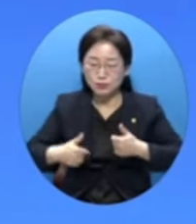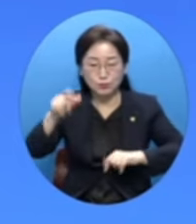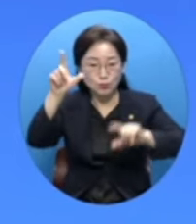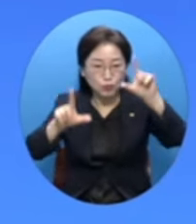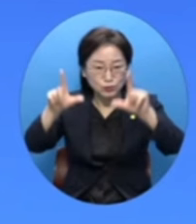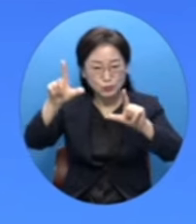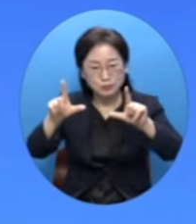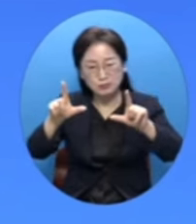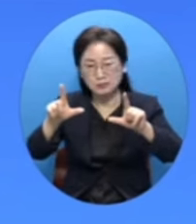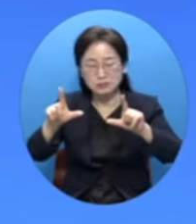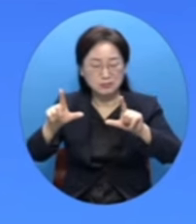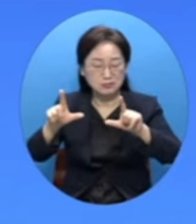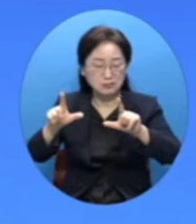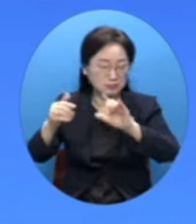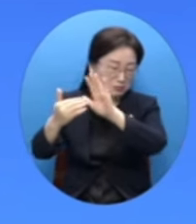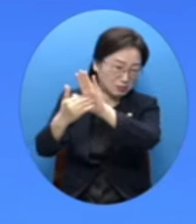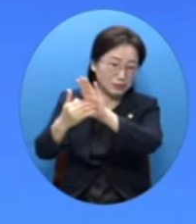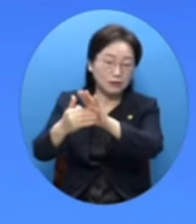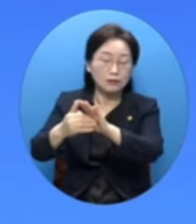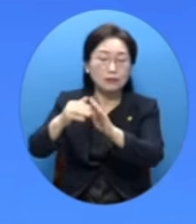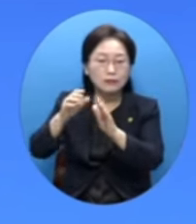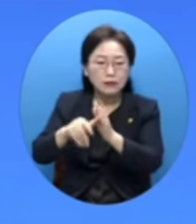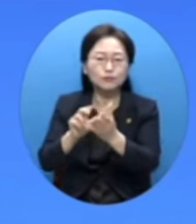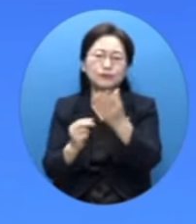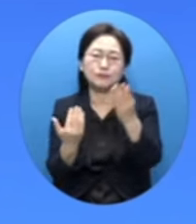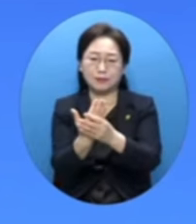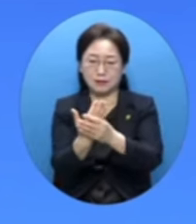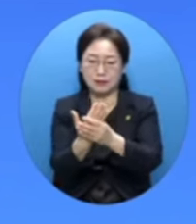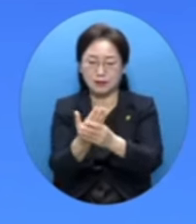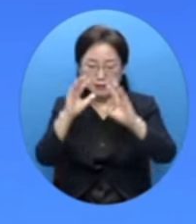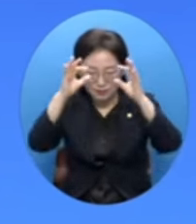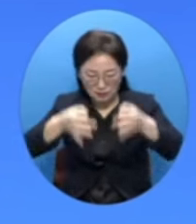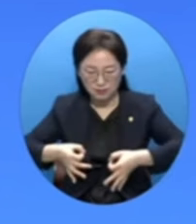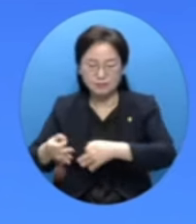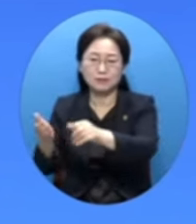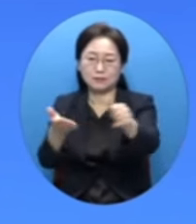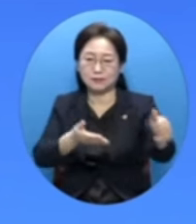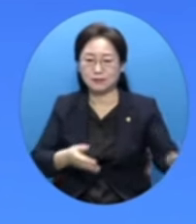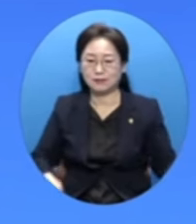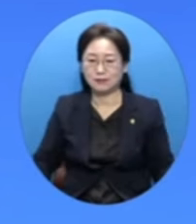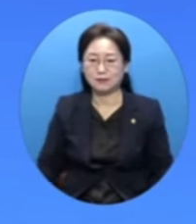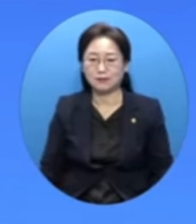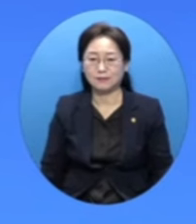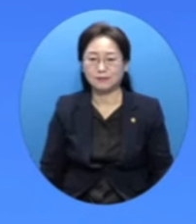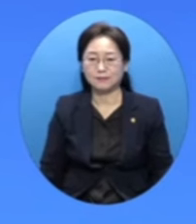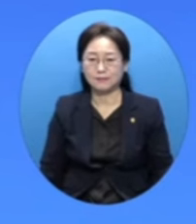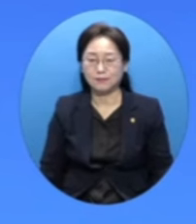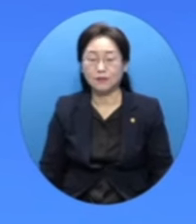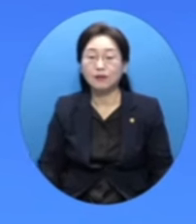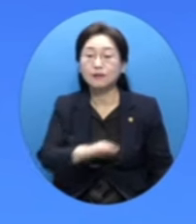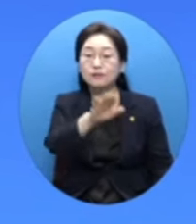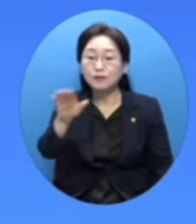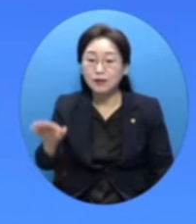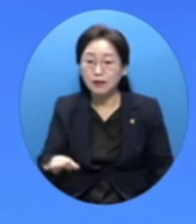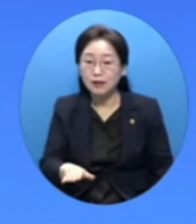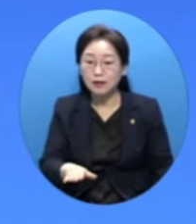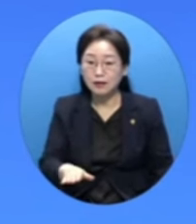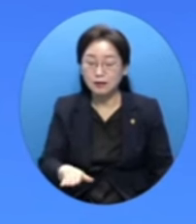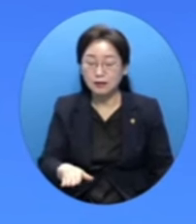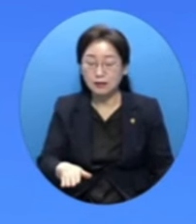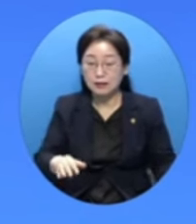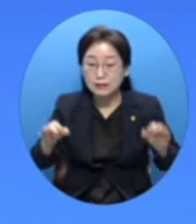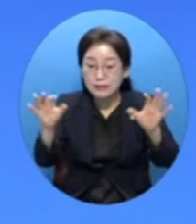벗어났을 때 그런 문제가 다가오지 않았는지 우리 자신을 살펴봐야 됩니다. 그러나 우리가 그 자리를 잠시